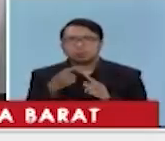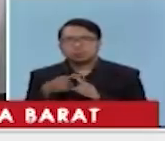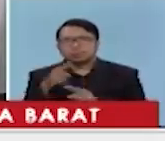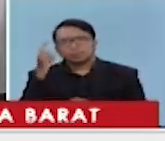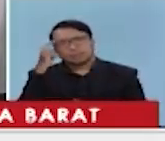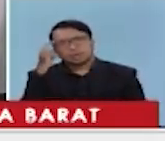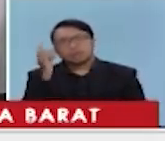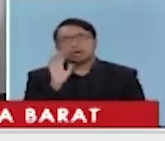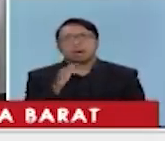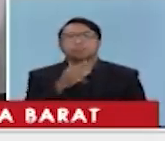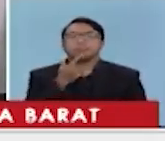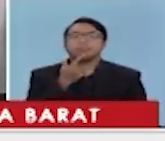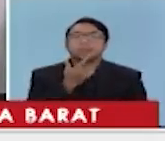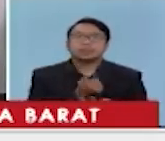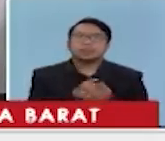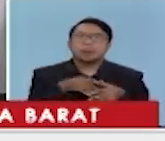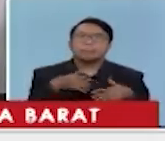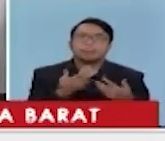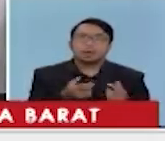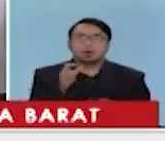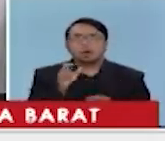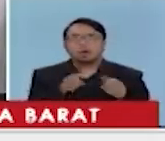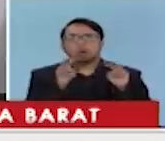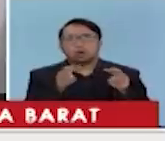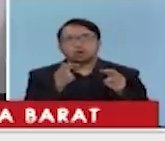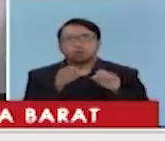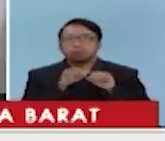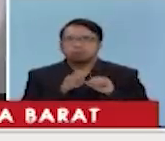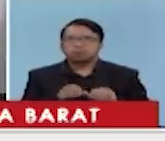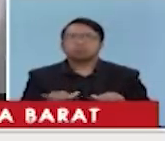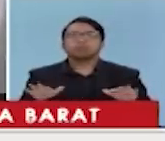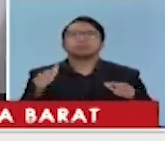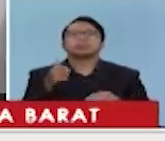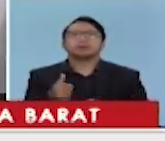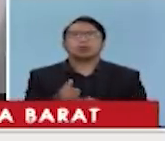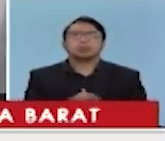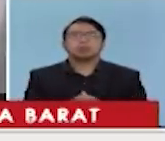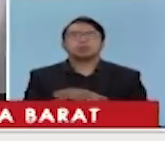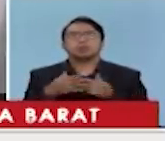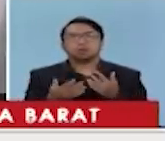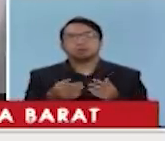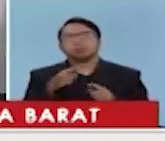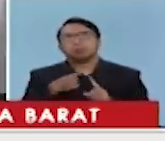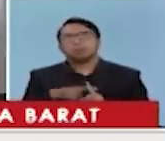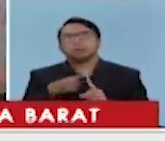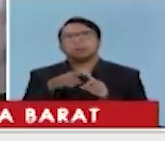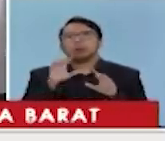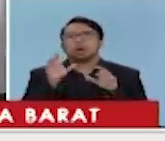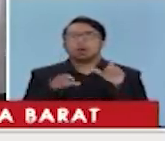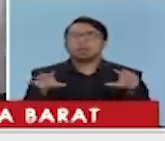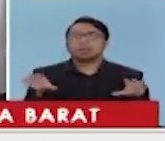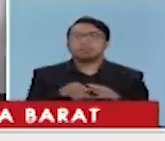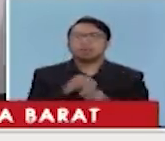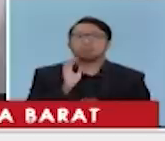dikejar adalah efek tadi, efek viral, efek traffic yang tinggi, efek engagement orang.